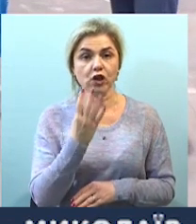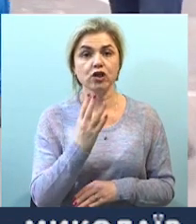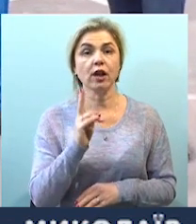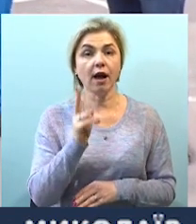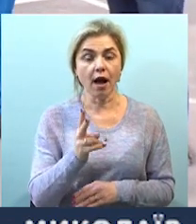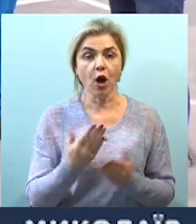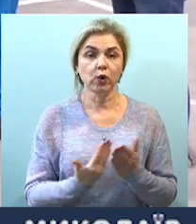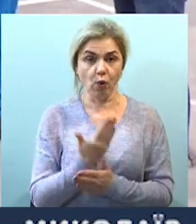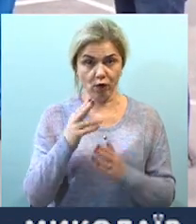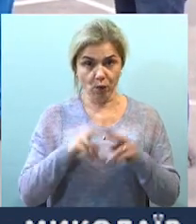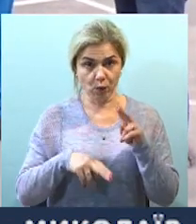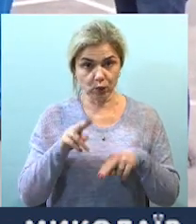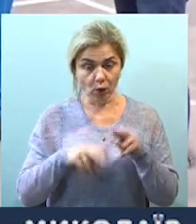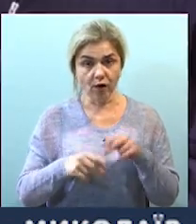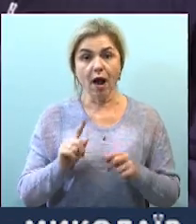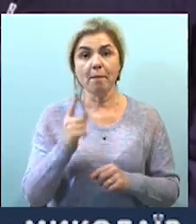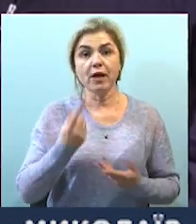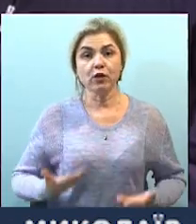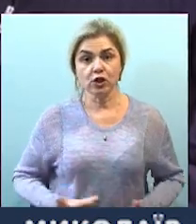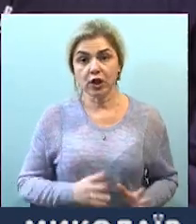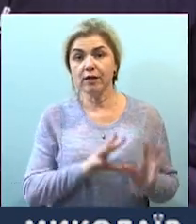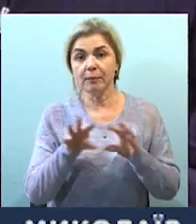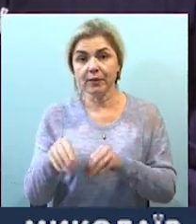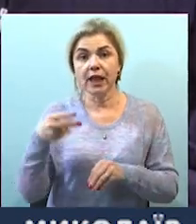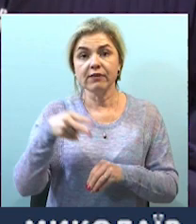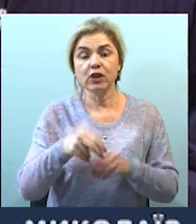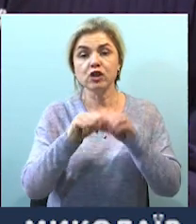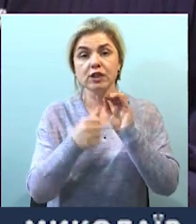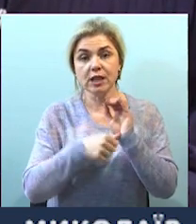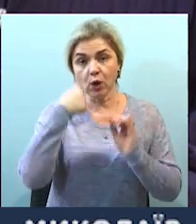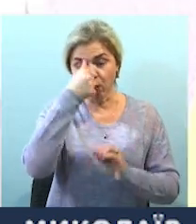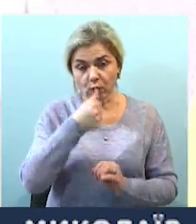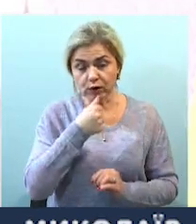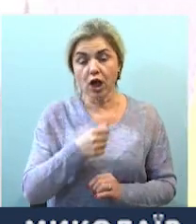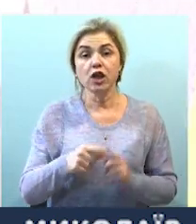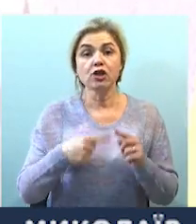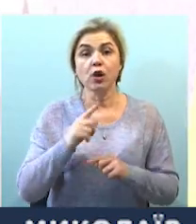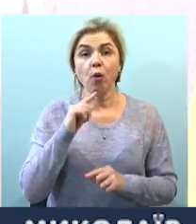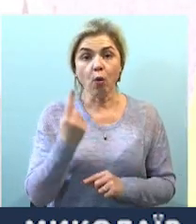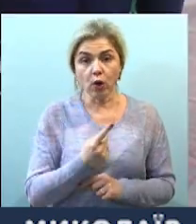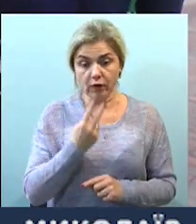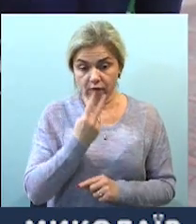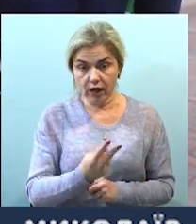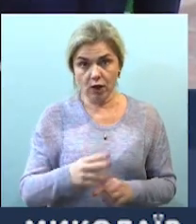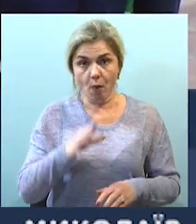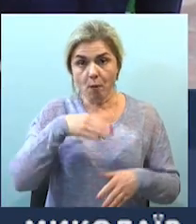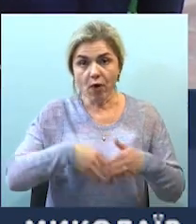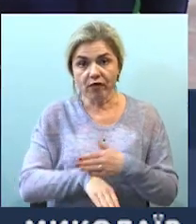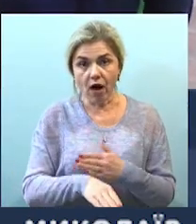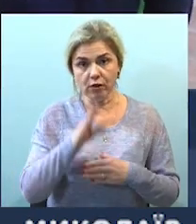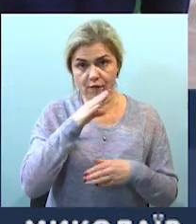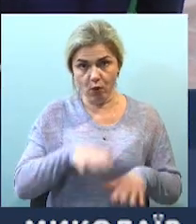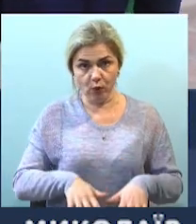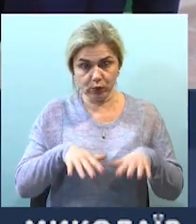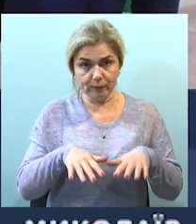новобудова. Перші мешканці заселилися у 2016 році. Вже за рік люди побачили у підвалах воду.